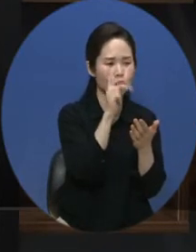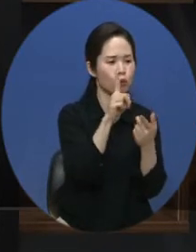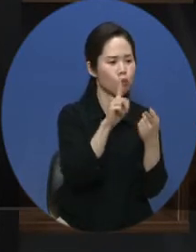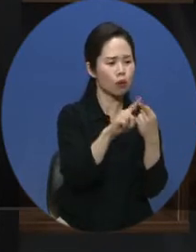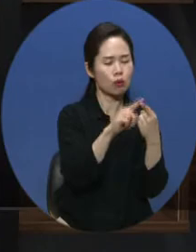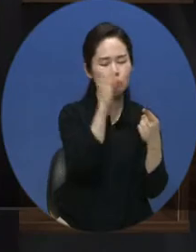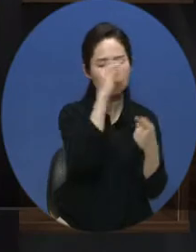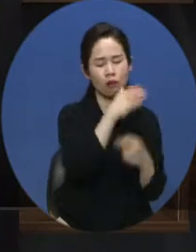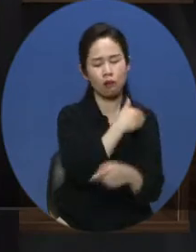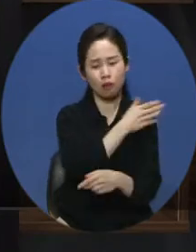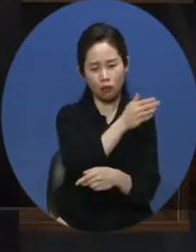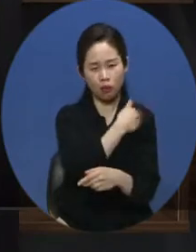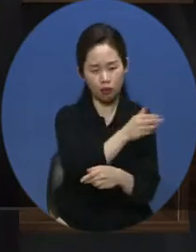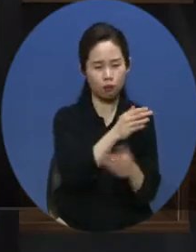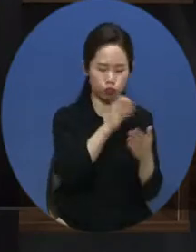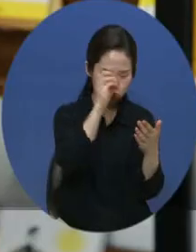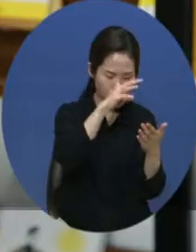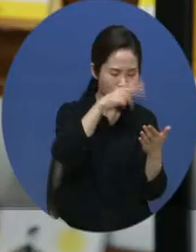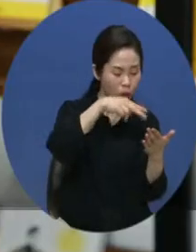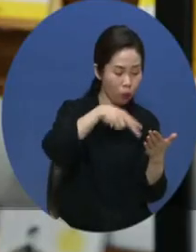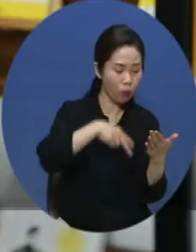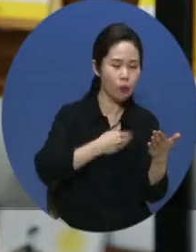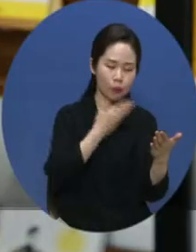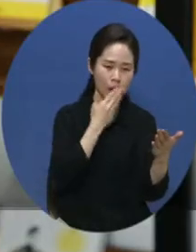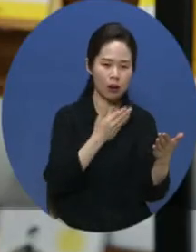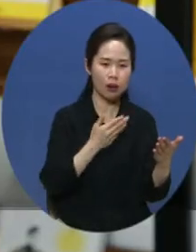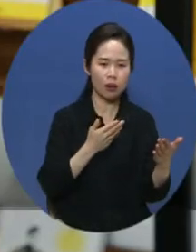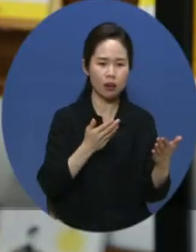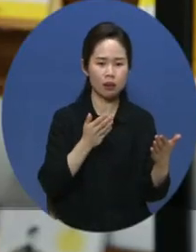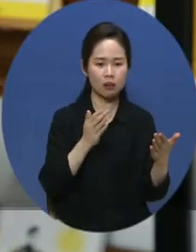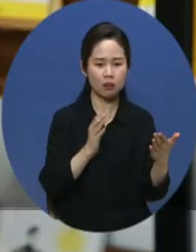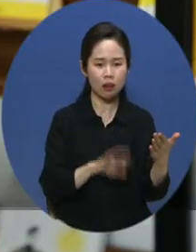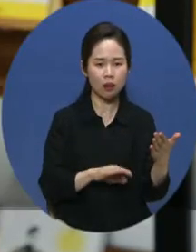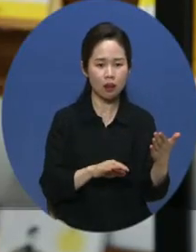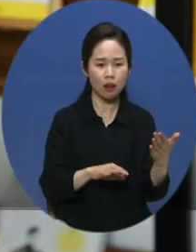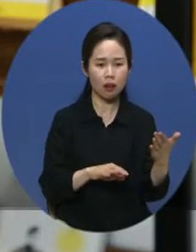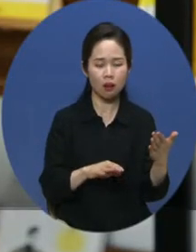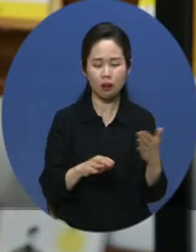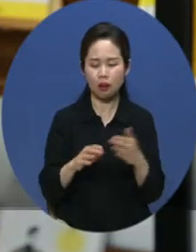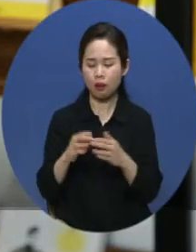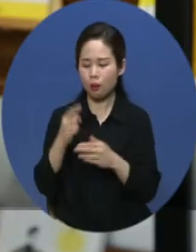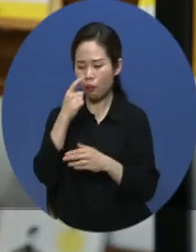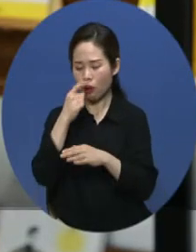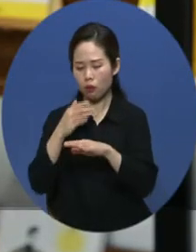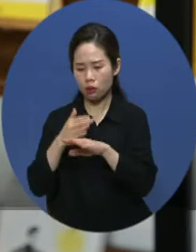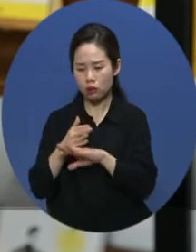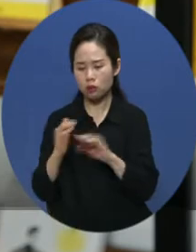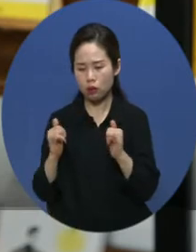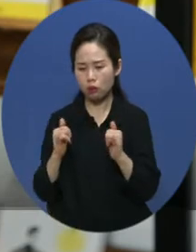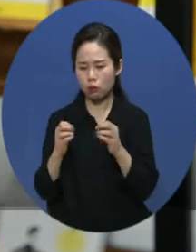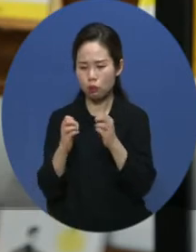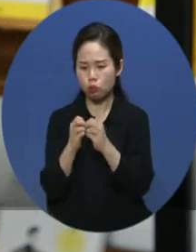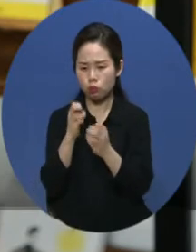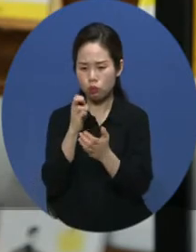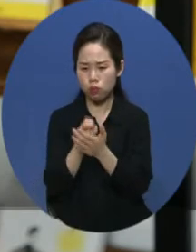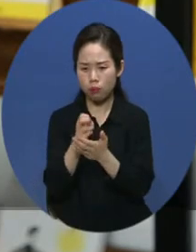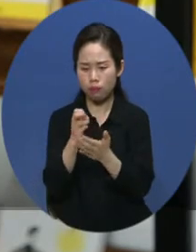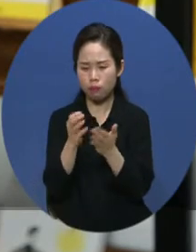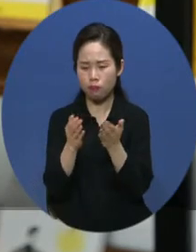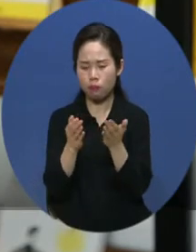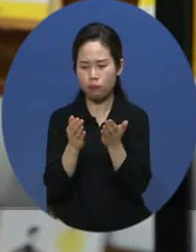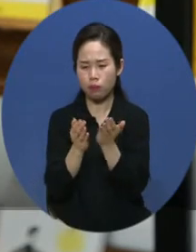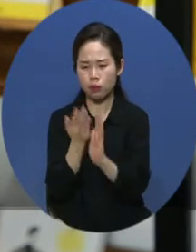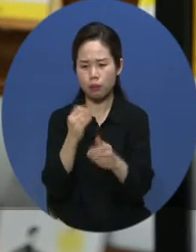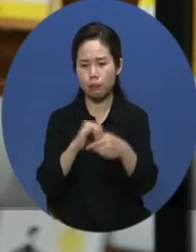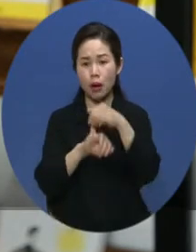지나가세요. 너무나 쉽게 이해를 하실 수 있으니까. 근데 이게 이해를 하기 어려운 분들한테는 문법 하나가 잘못돼도 이 문장을 해석하는